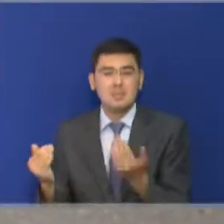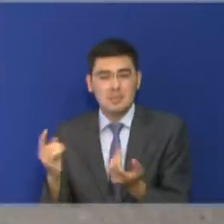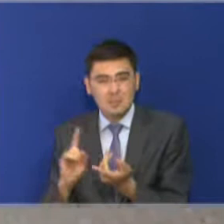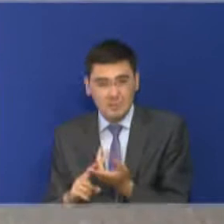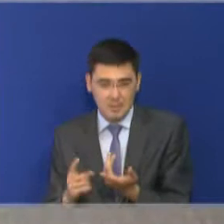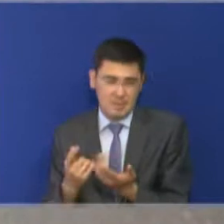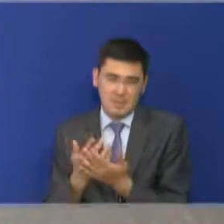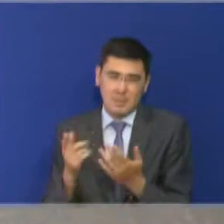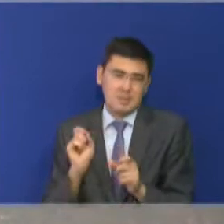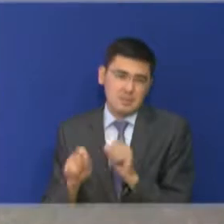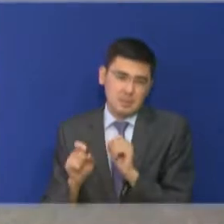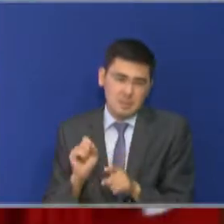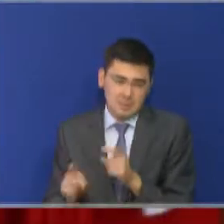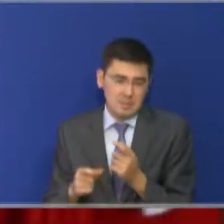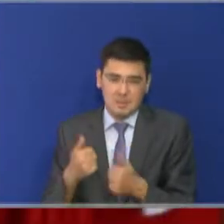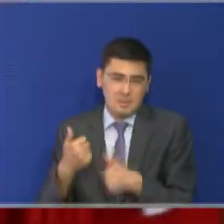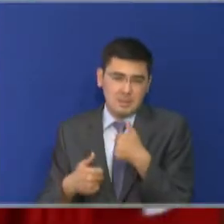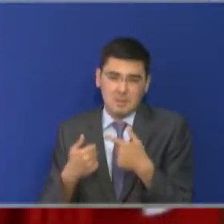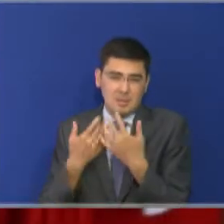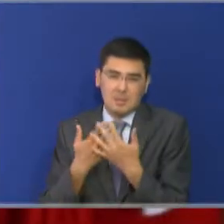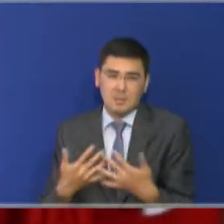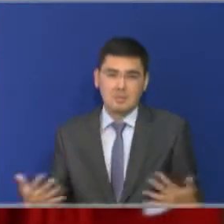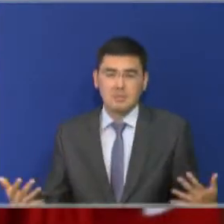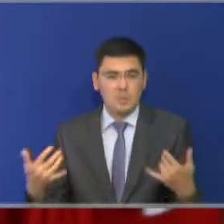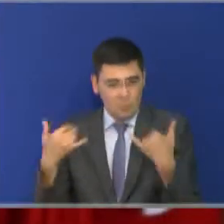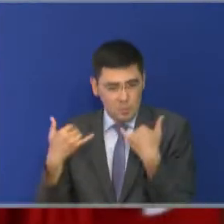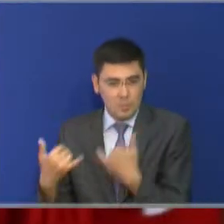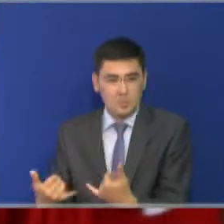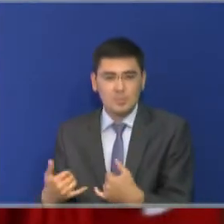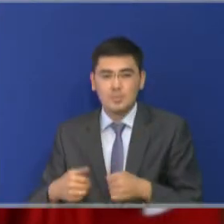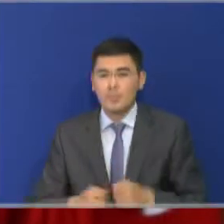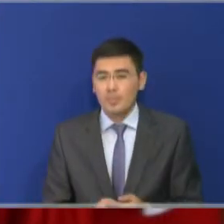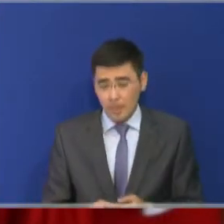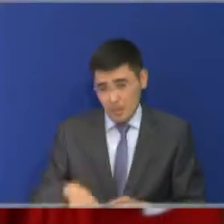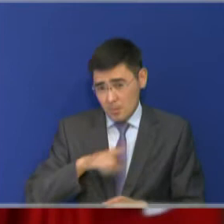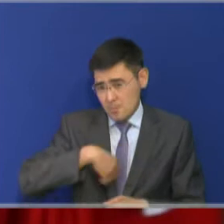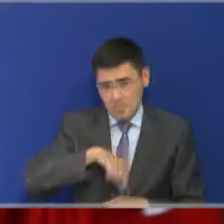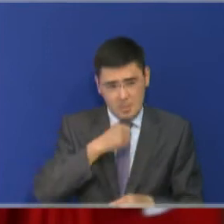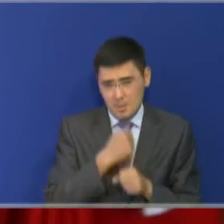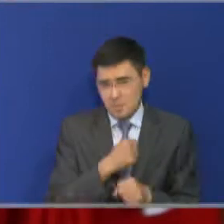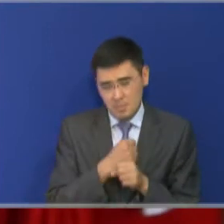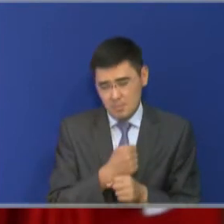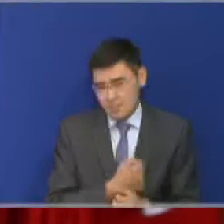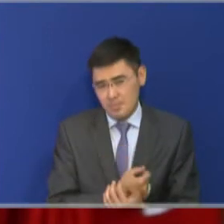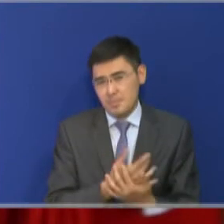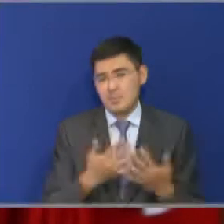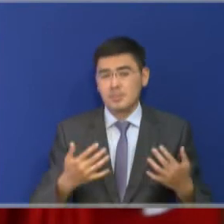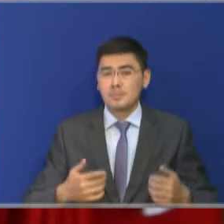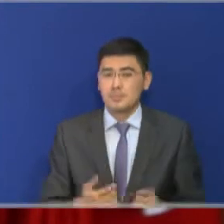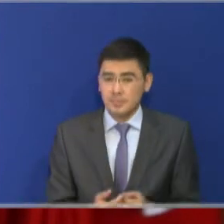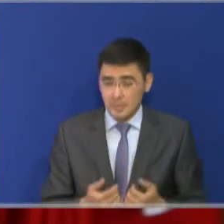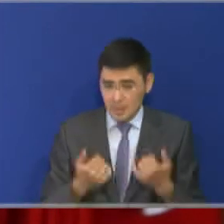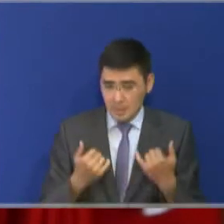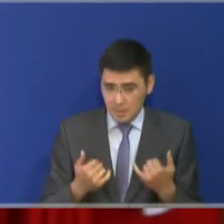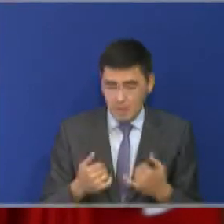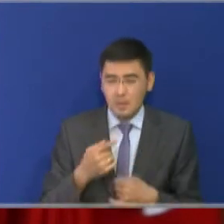байланысты таныстырылым жасайды. Большое направление нашей работы. Біздің жұмысымыздың үлкен бағыты халықтық күнтізбеге арналған. Халықтық мәдениет